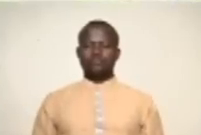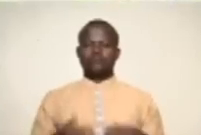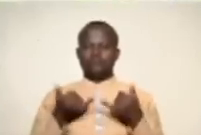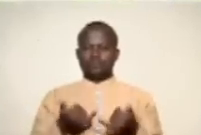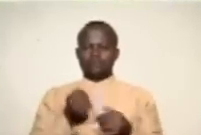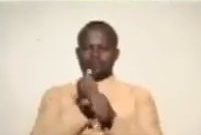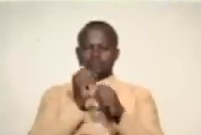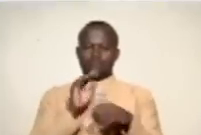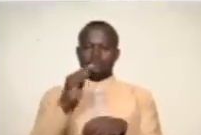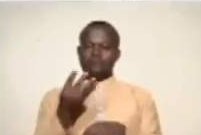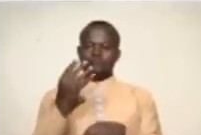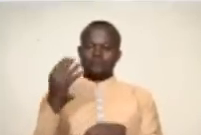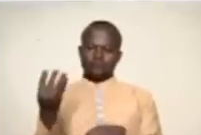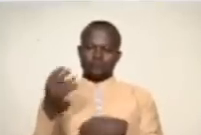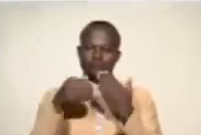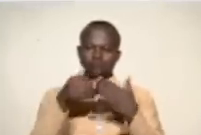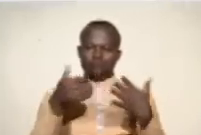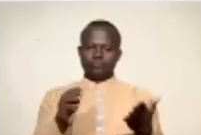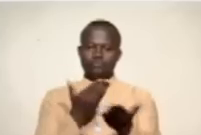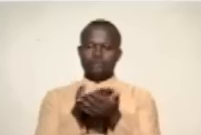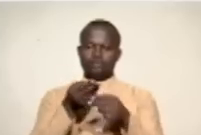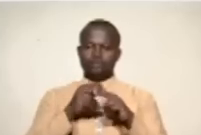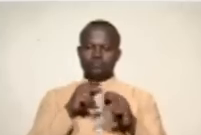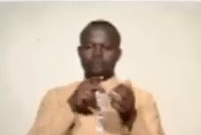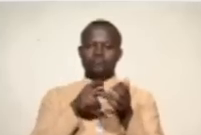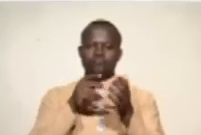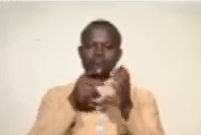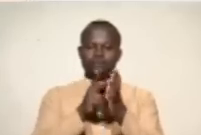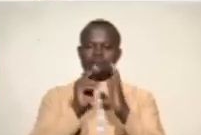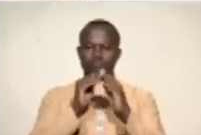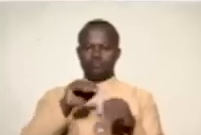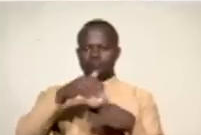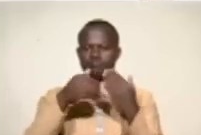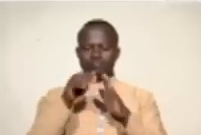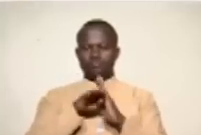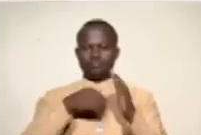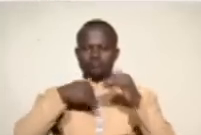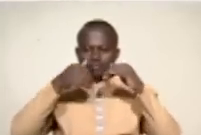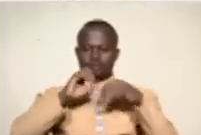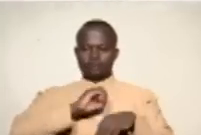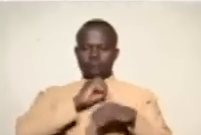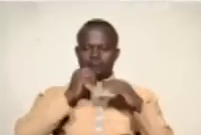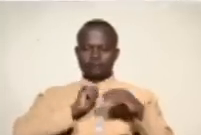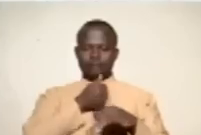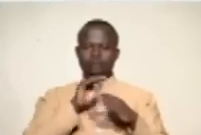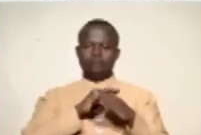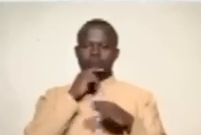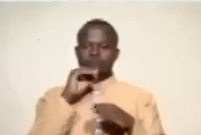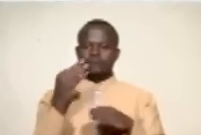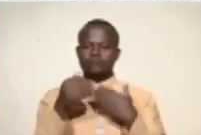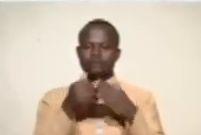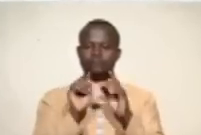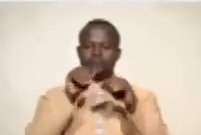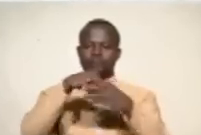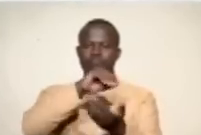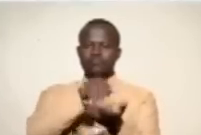abakozi 4400 nibo bamaze gusaba inguzanyo zo kugura inzu ziciriritse muri gahunda ya giri wawe. Abashoramari 3 gusa nibo baganye